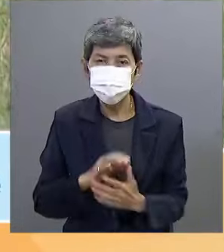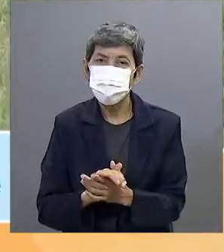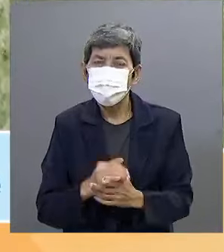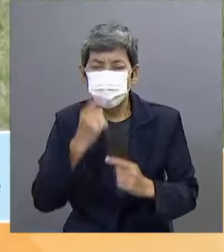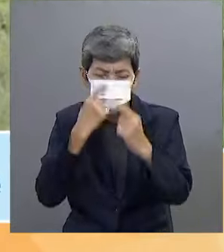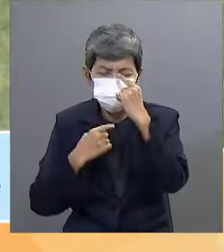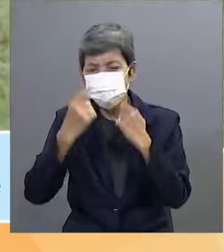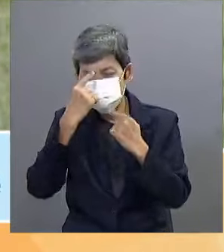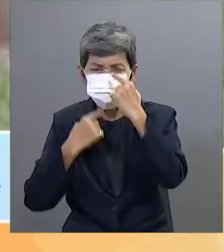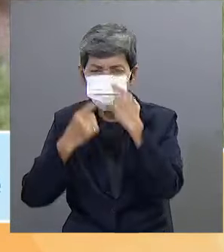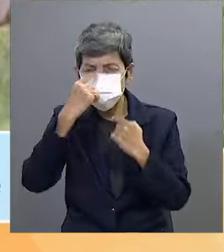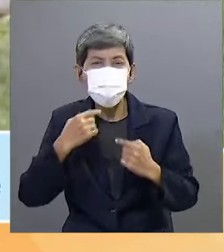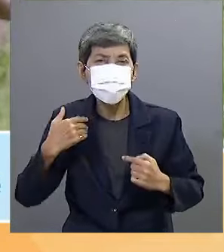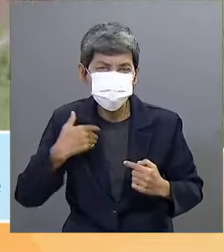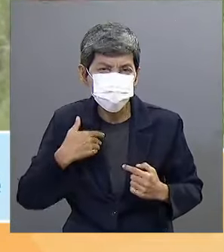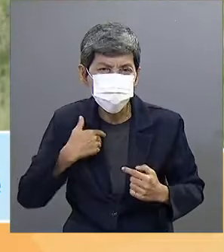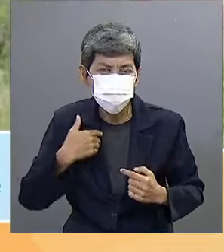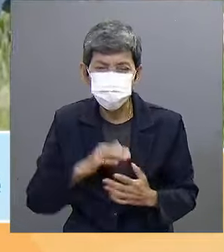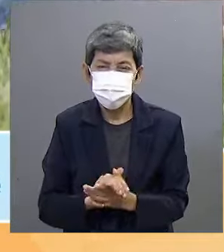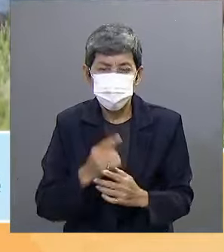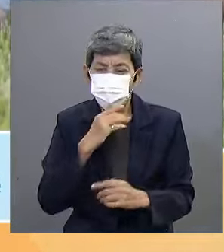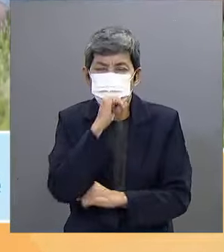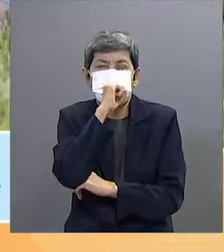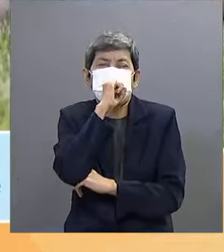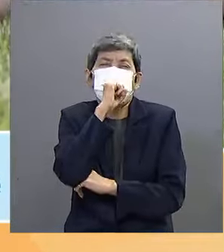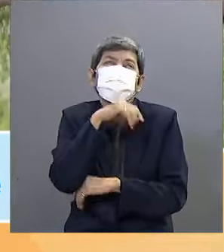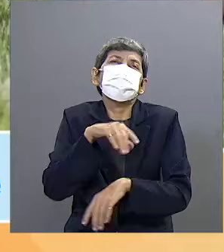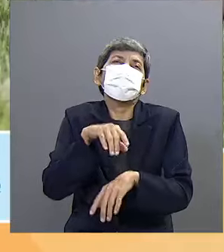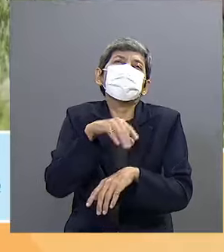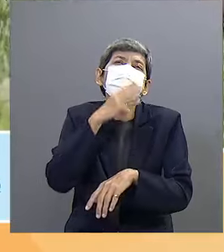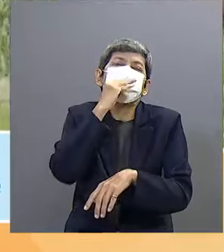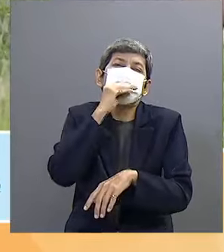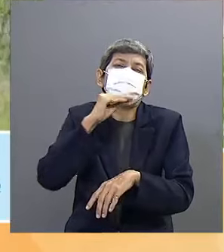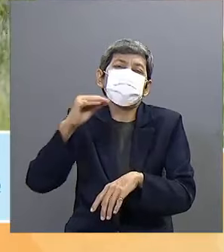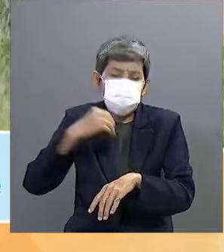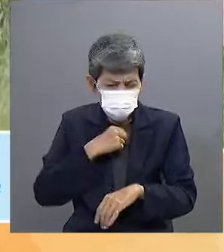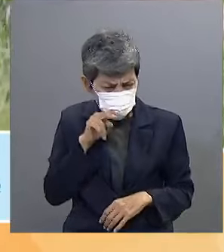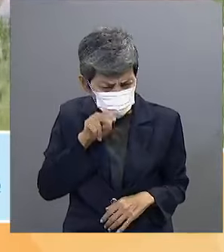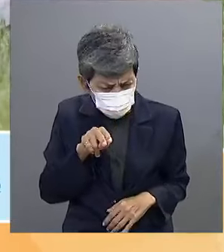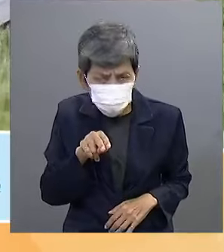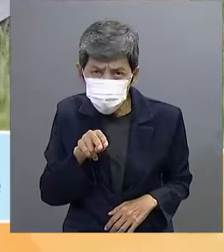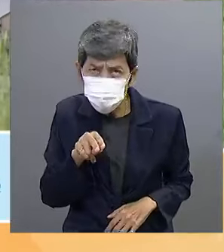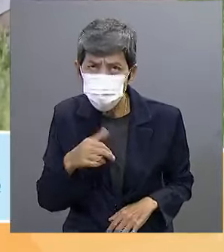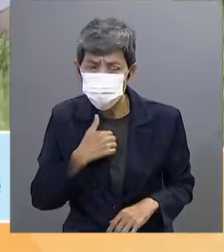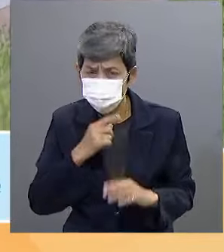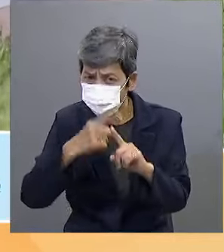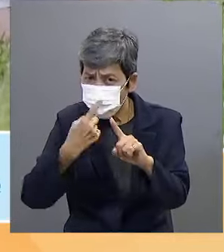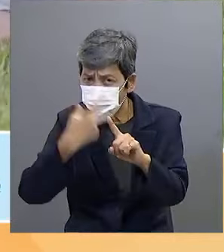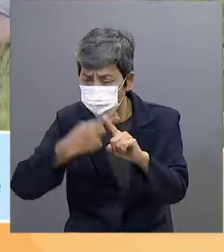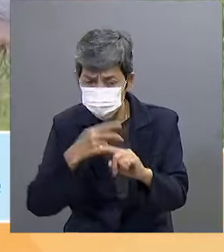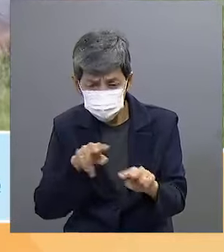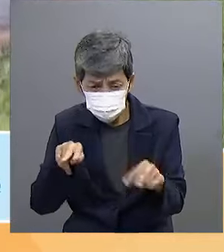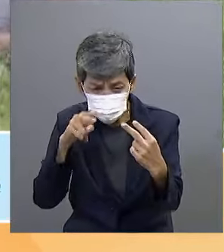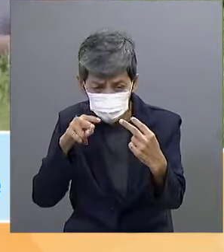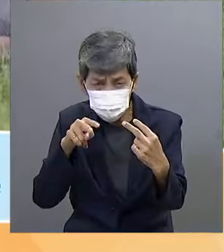นมากกว่าเดิมหรือไม่ก็ไม่ร้องไปเลยค่ะเด็กที่เริ่มมีพัฒนาการเช่น 3-4 เดือนจ้องมองหน้ายิ้มอ้อแอได้